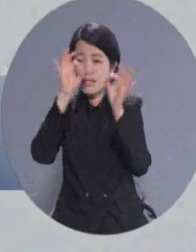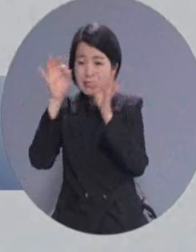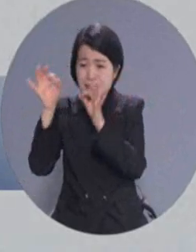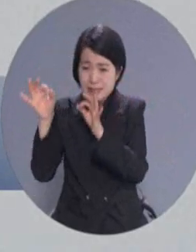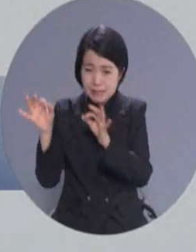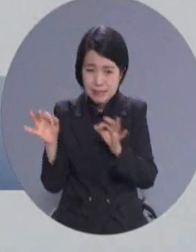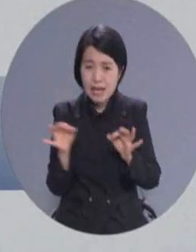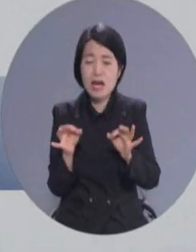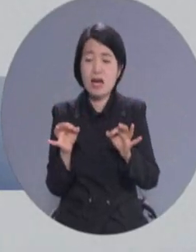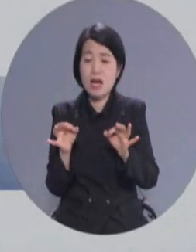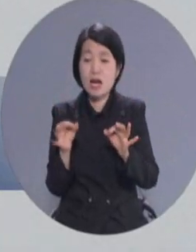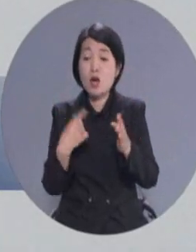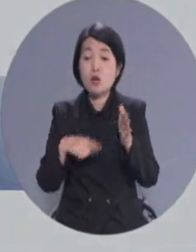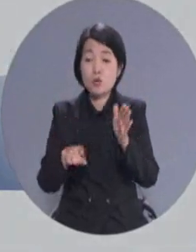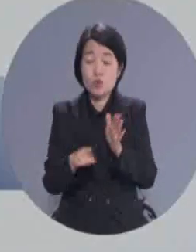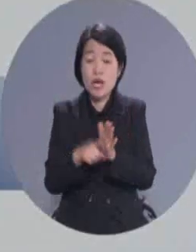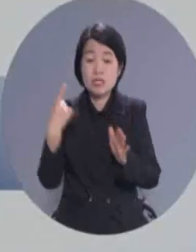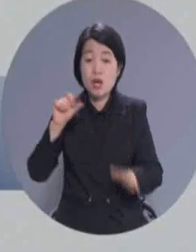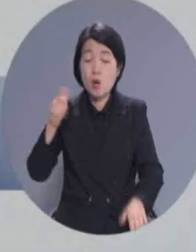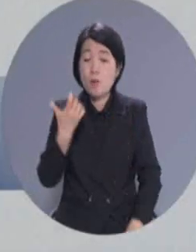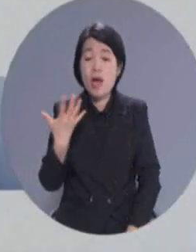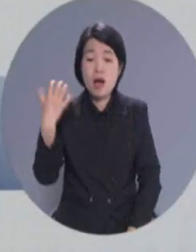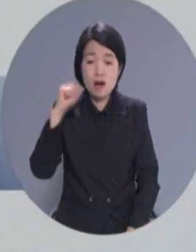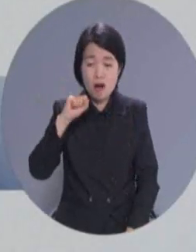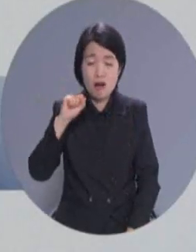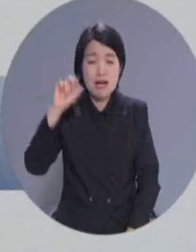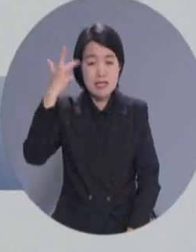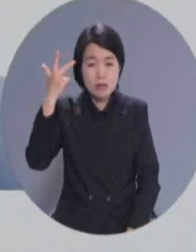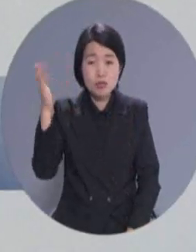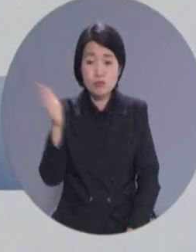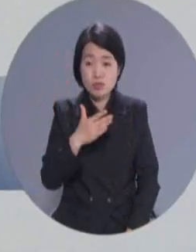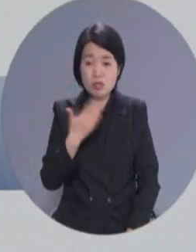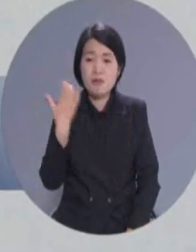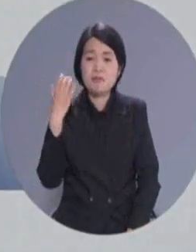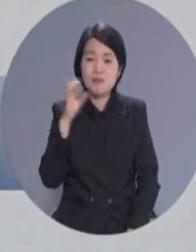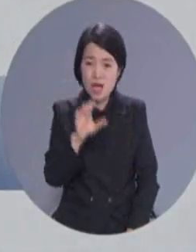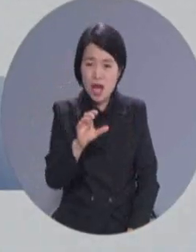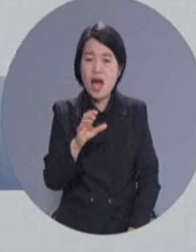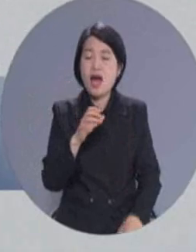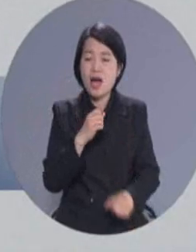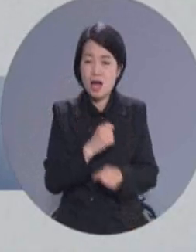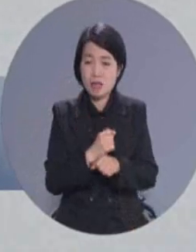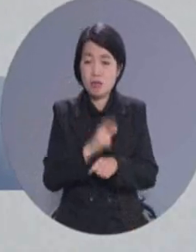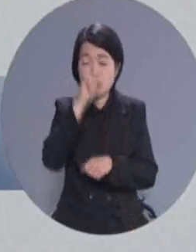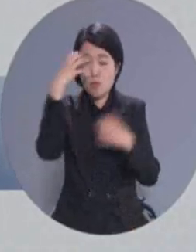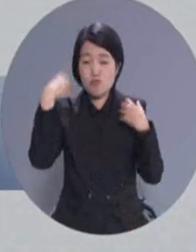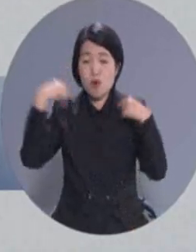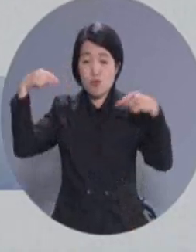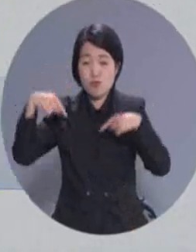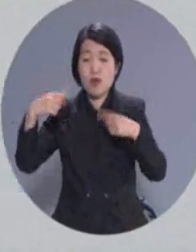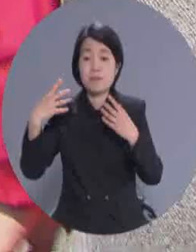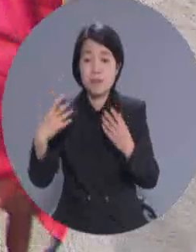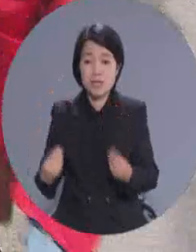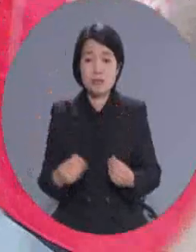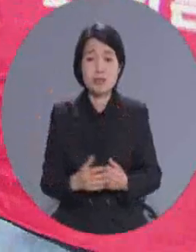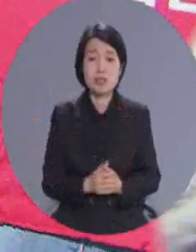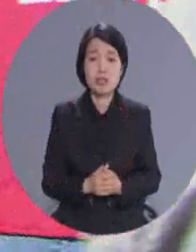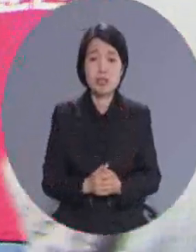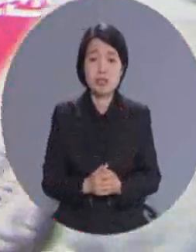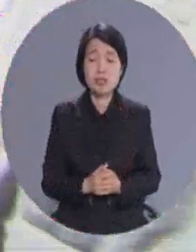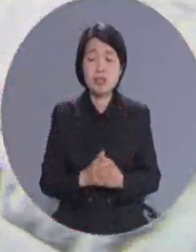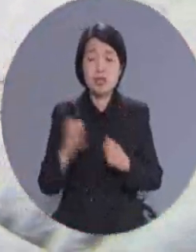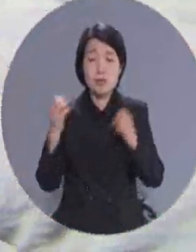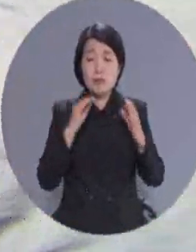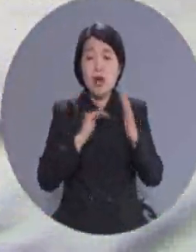긴급 가격 안정자금 1,500억 원을 다음 주부터 바로 추가 투입하기로 정부와 협의했습니다. 간담회